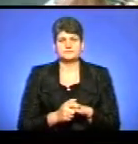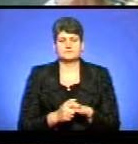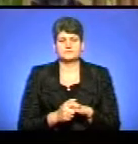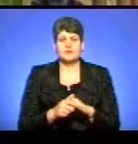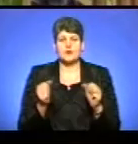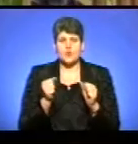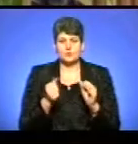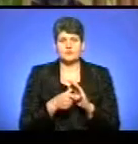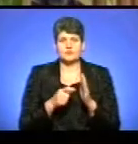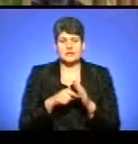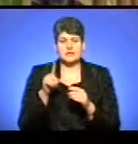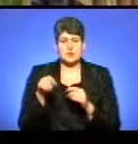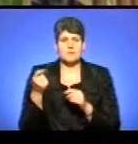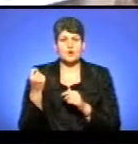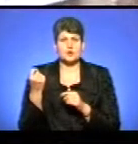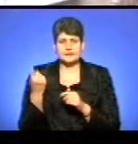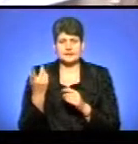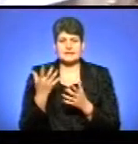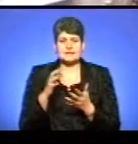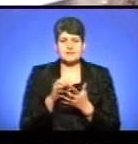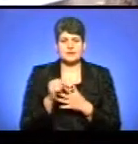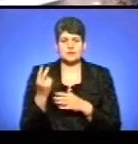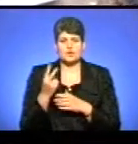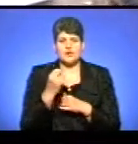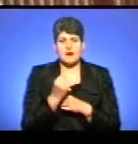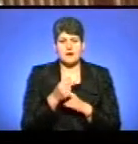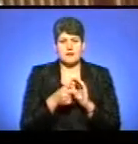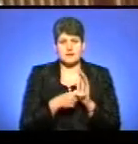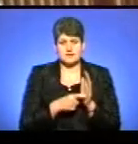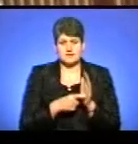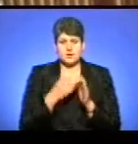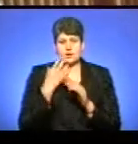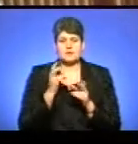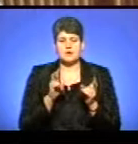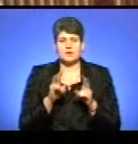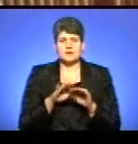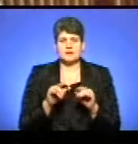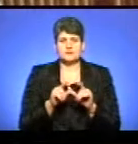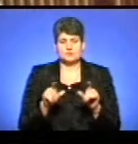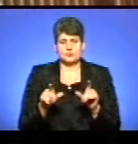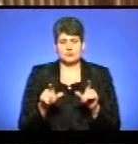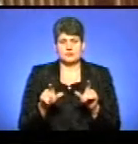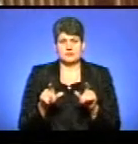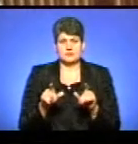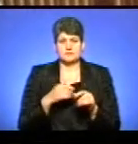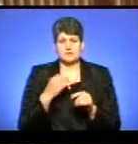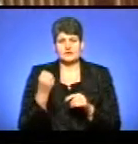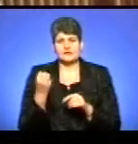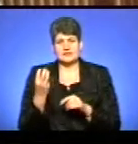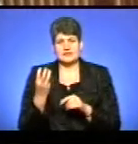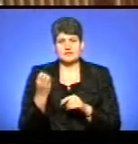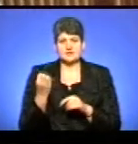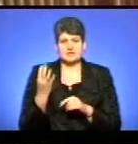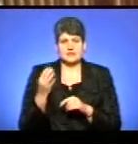Холодно і в кабінеті номер 11, де займається 2-й А-клас. Коли приходять діти до школи, температурний режим